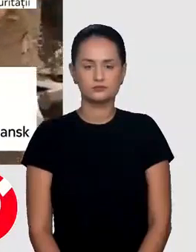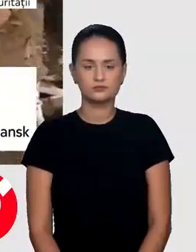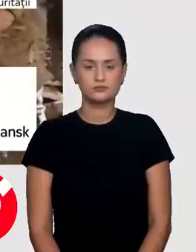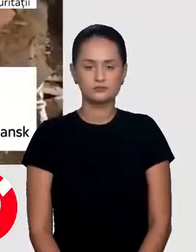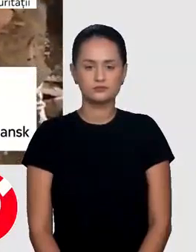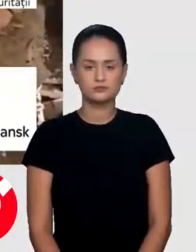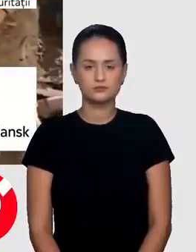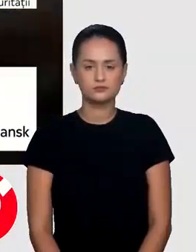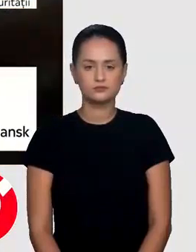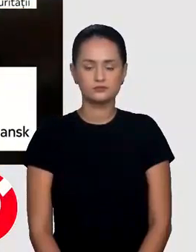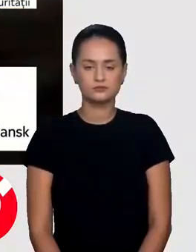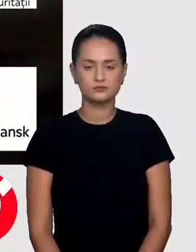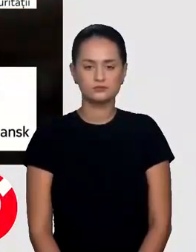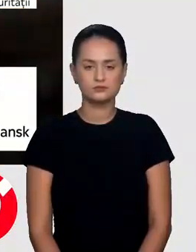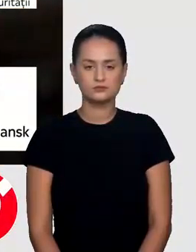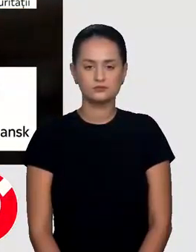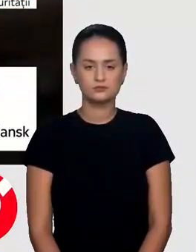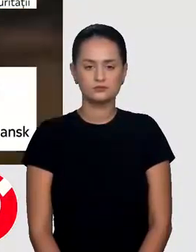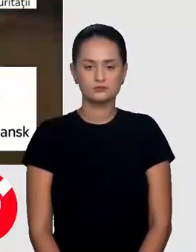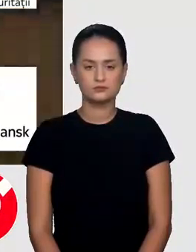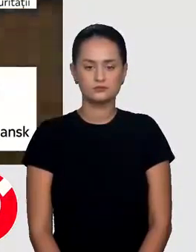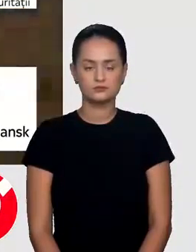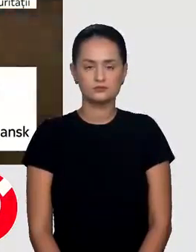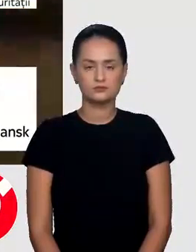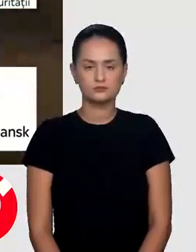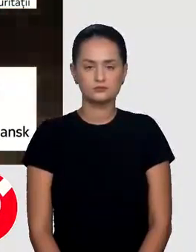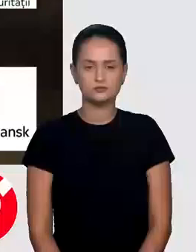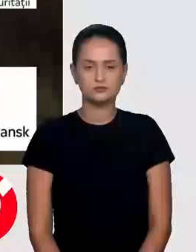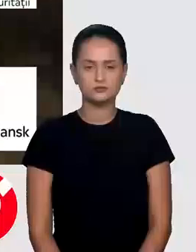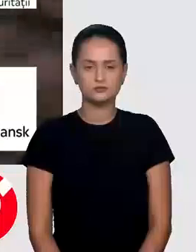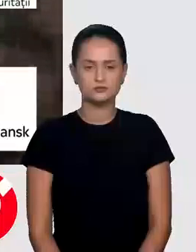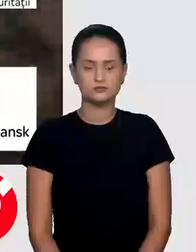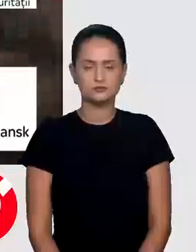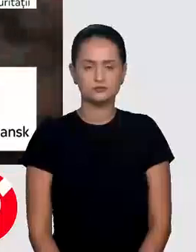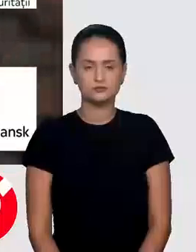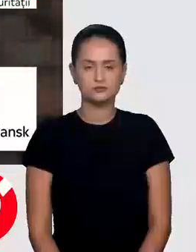aeriene au desfășurat 9 atacuri asupra rușilor, asupra echipamentelor